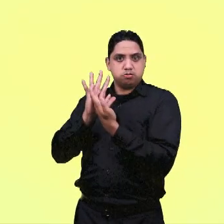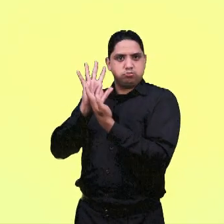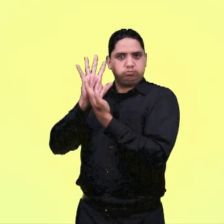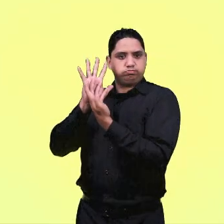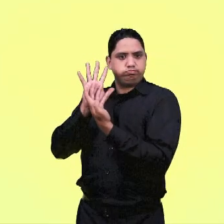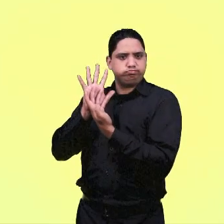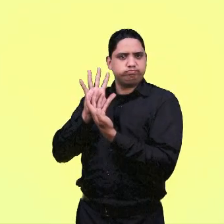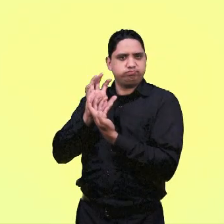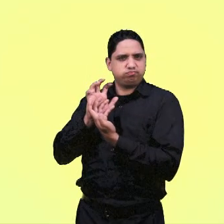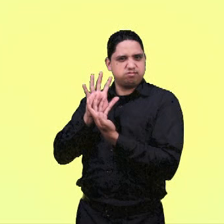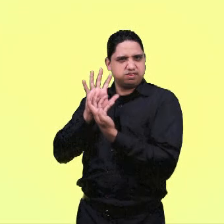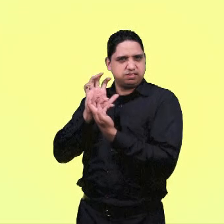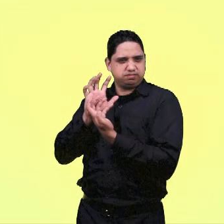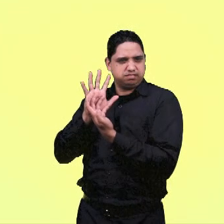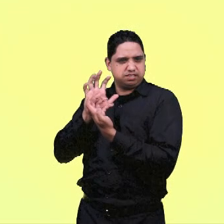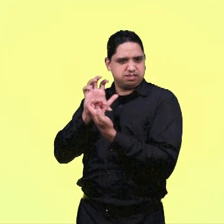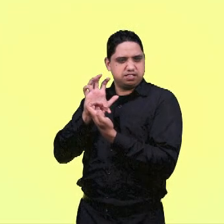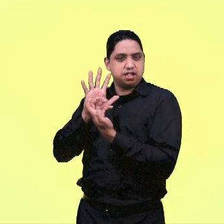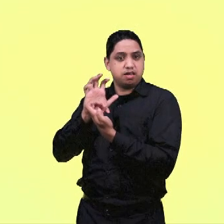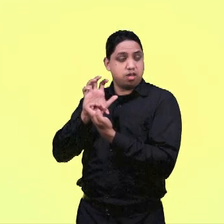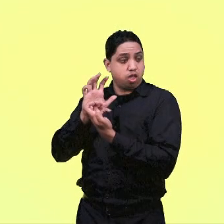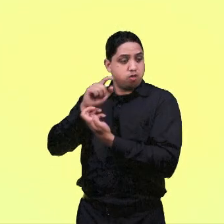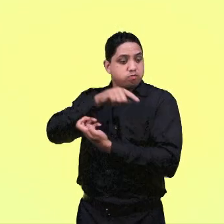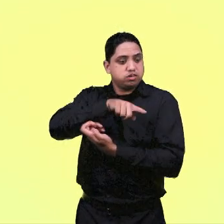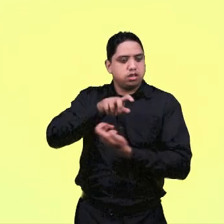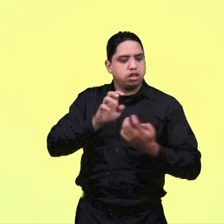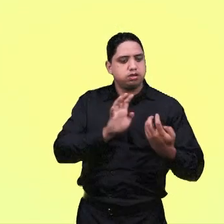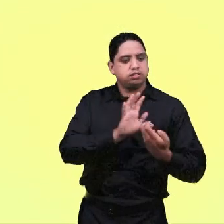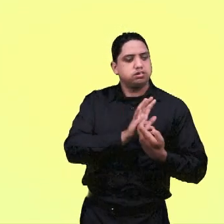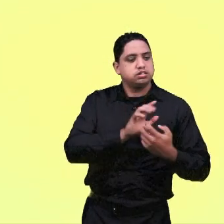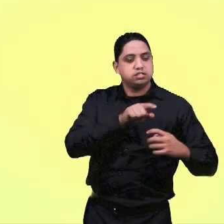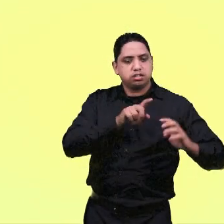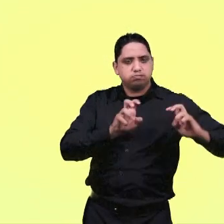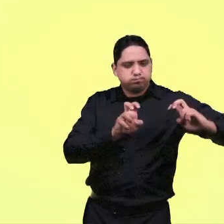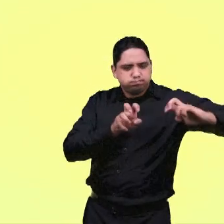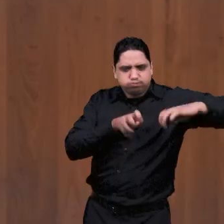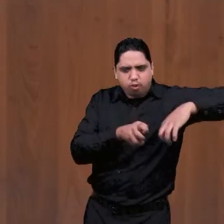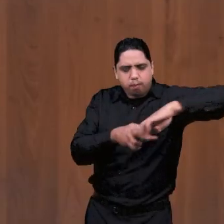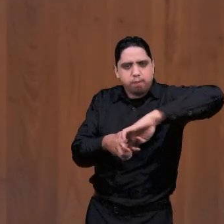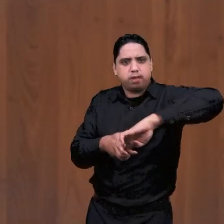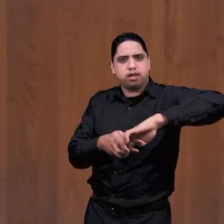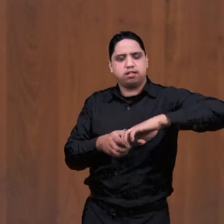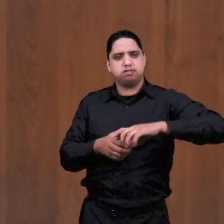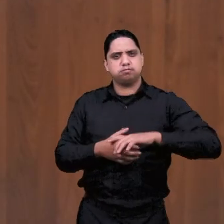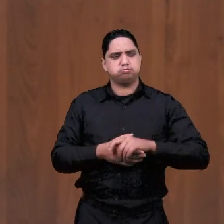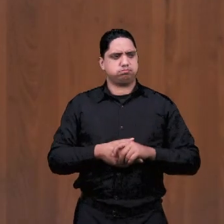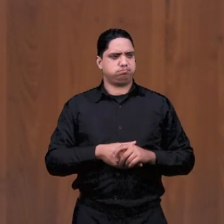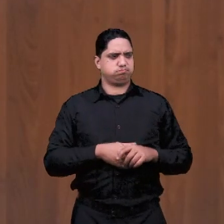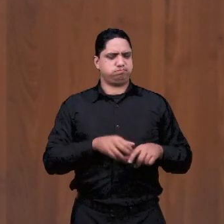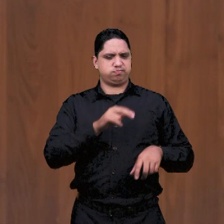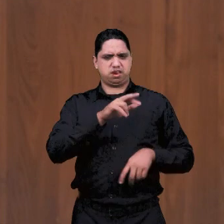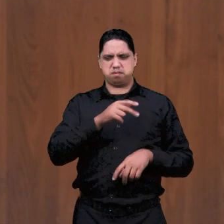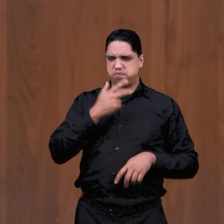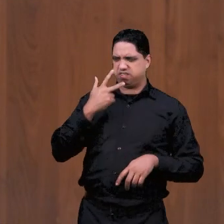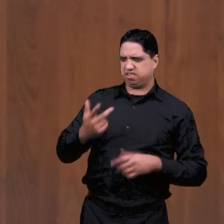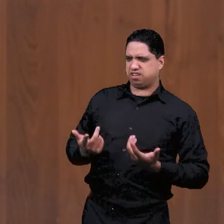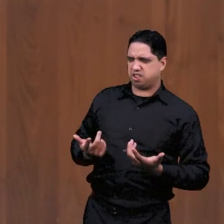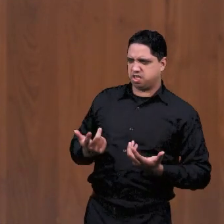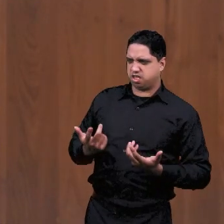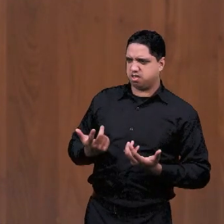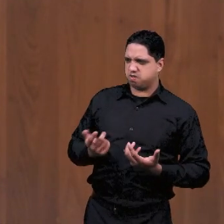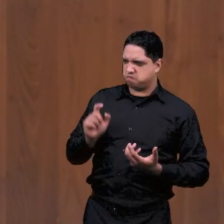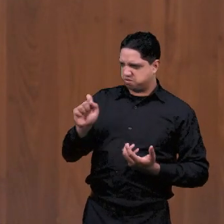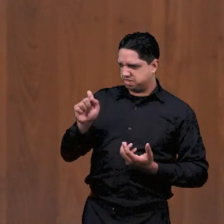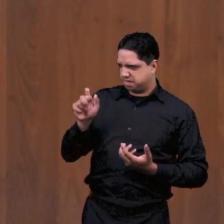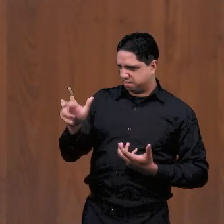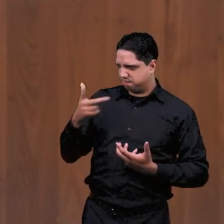moi et se sont inclinés devant le mien. Et les frères de Joseph n'ont pas aimé d'écouter ce rêve. Ils ont demandé,